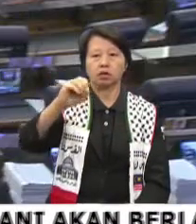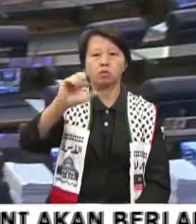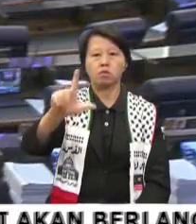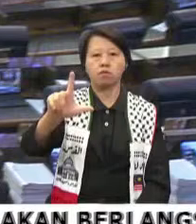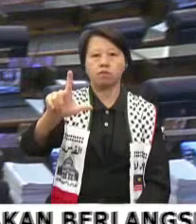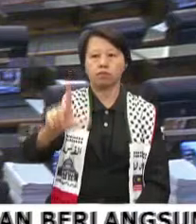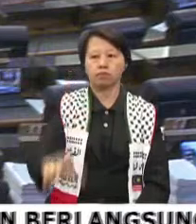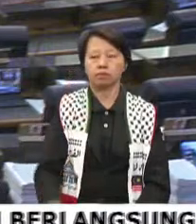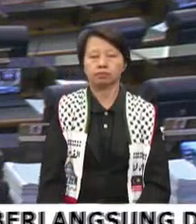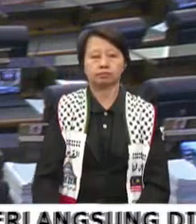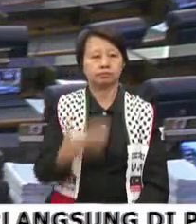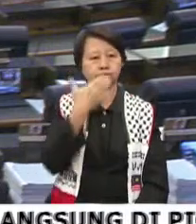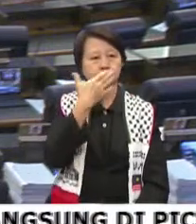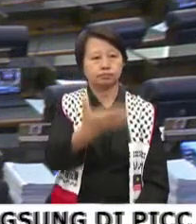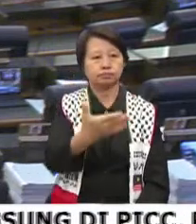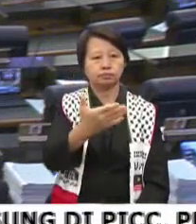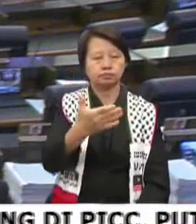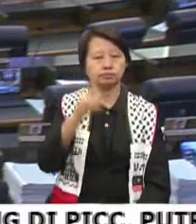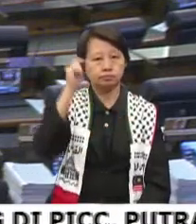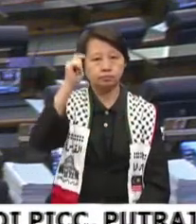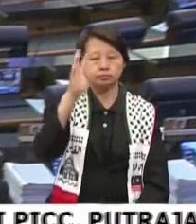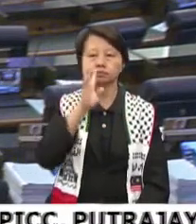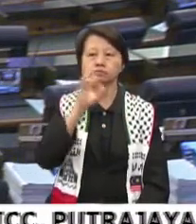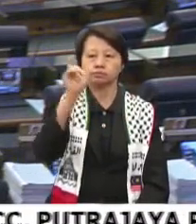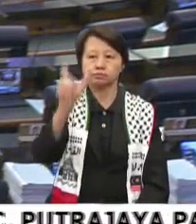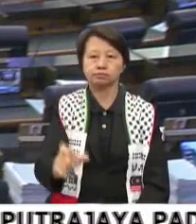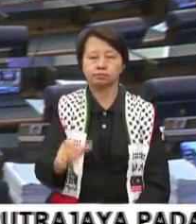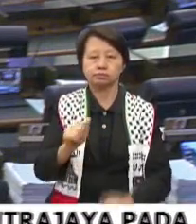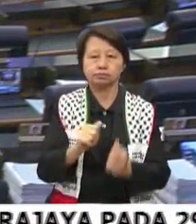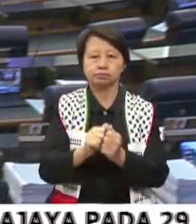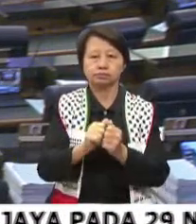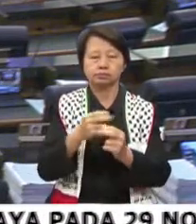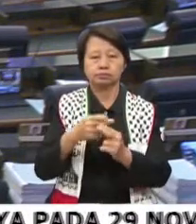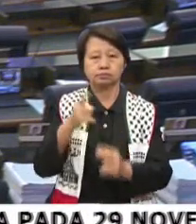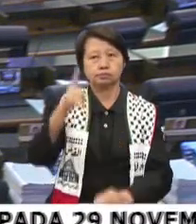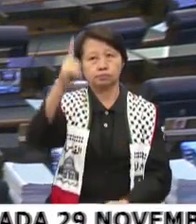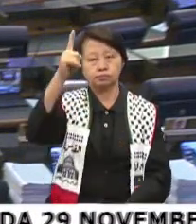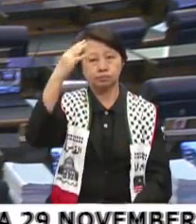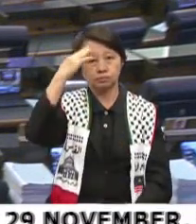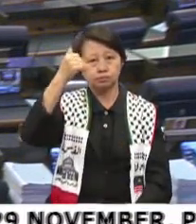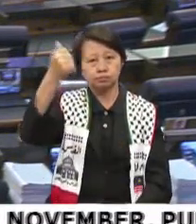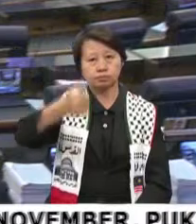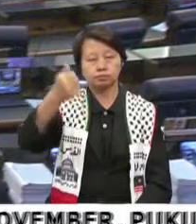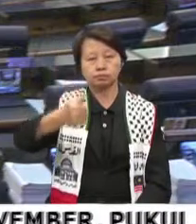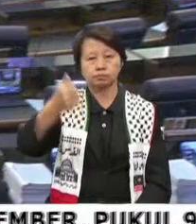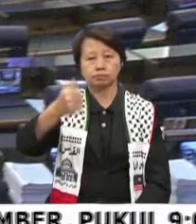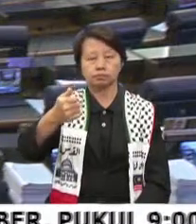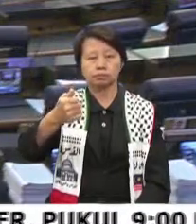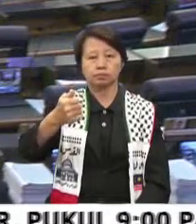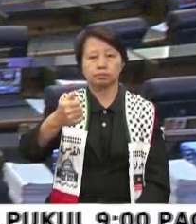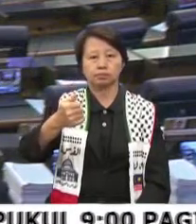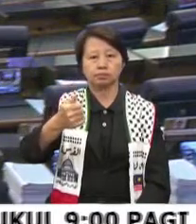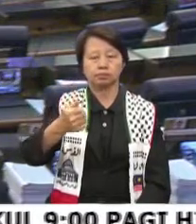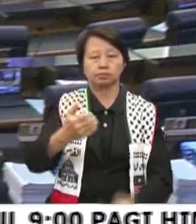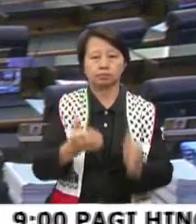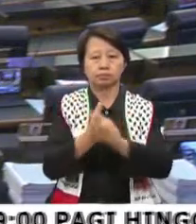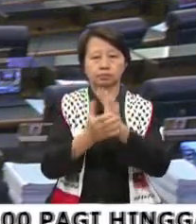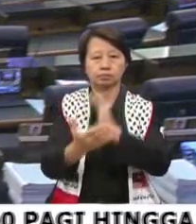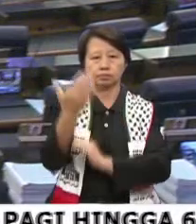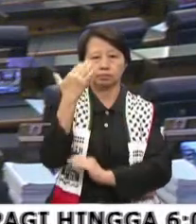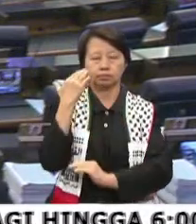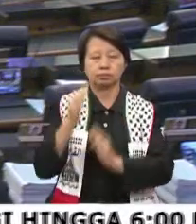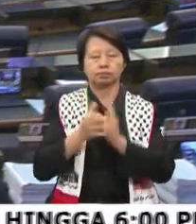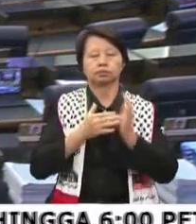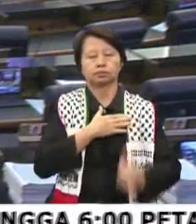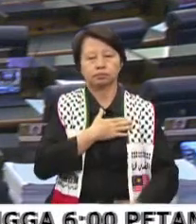jempulemp Terima kasih Tanri speaker bismillahirrahmanirrahim assalamualaikum warahmatullahi wabarakatuh Selamat pagi salam